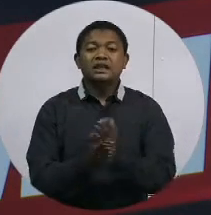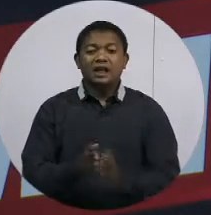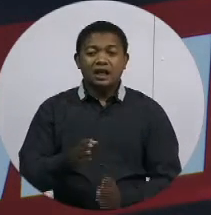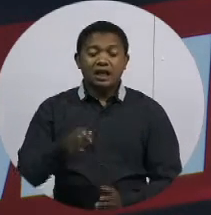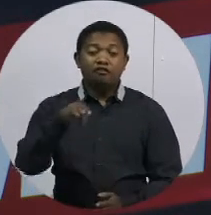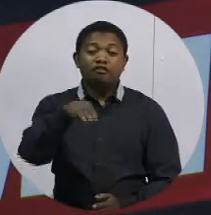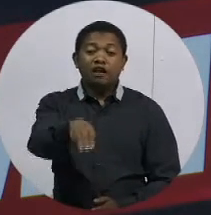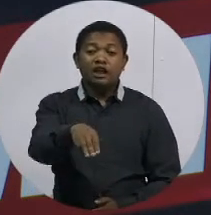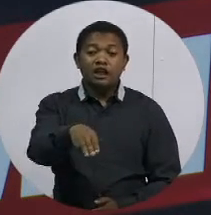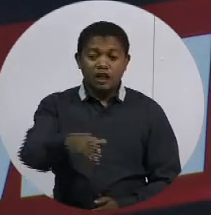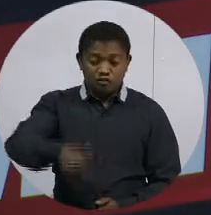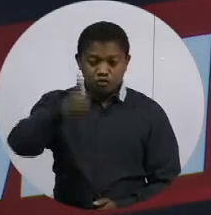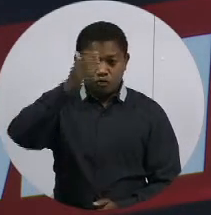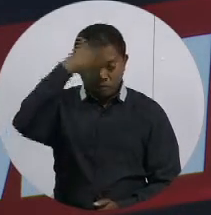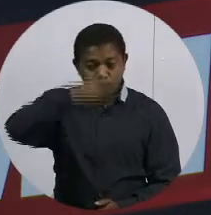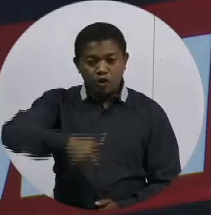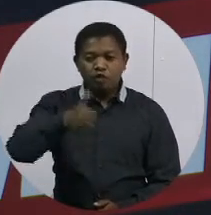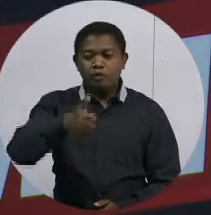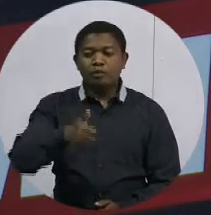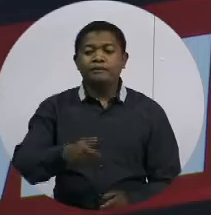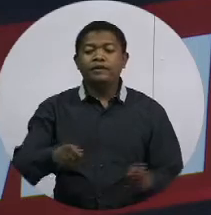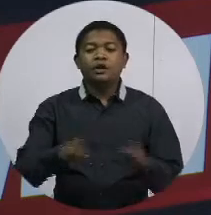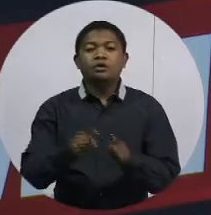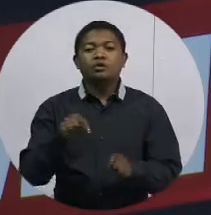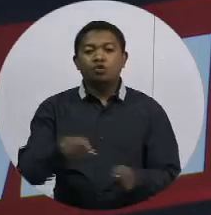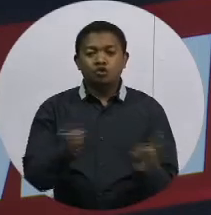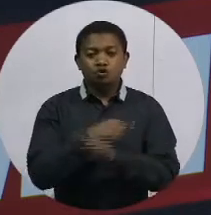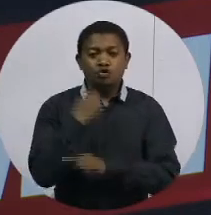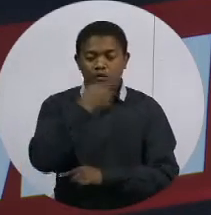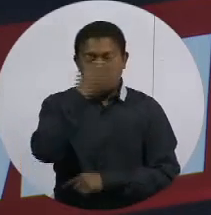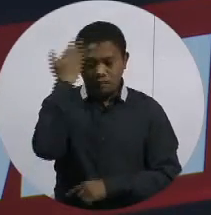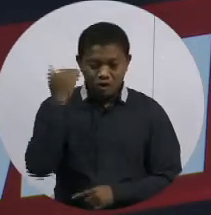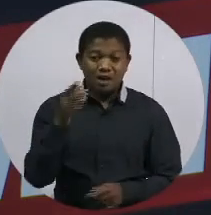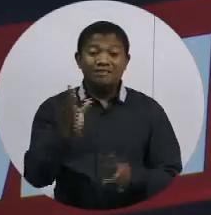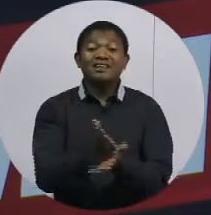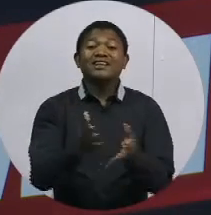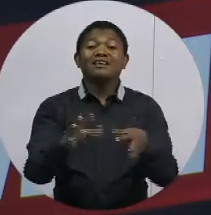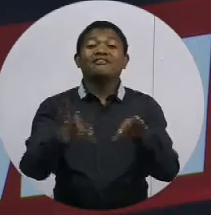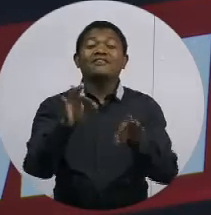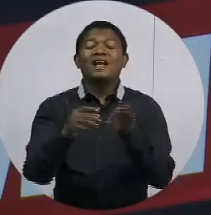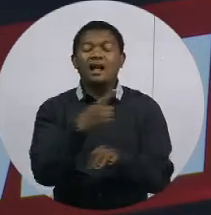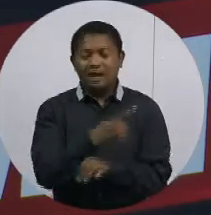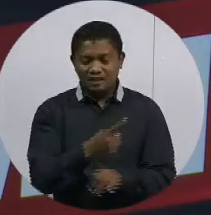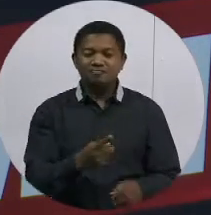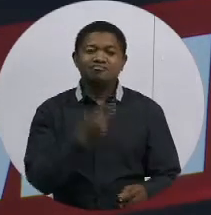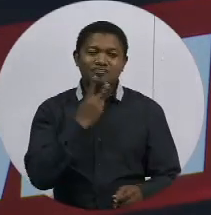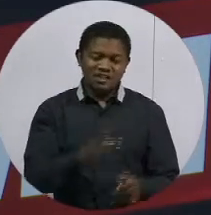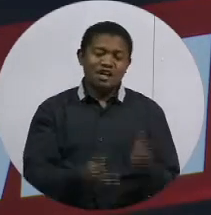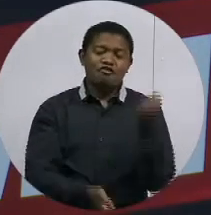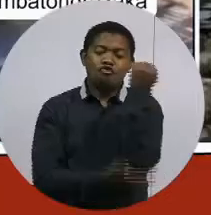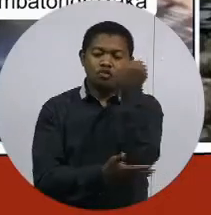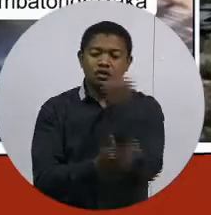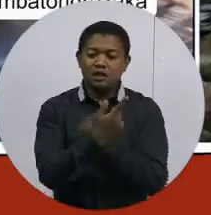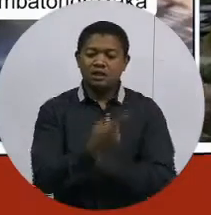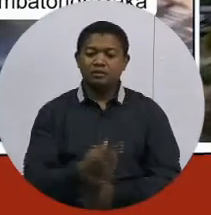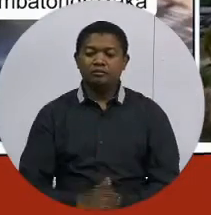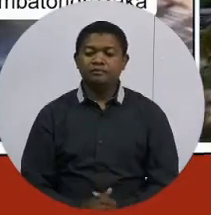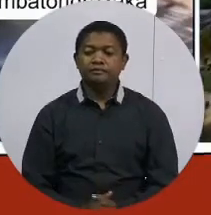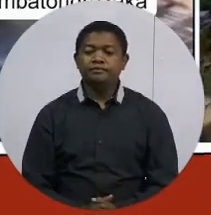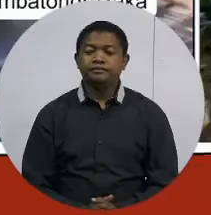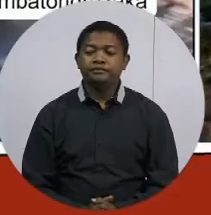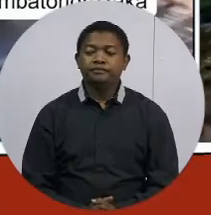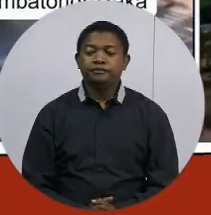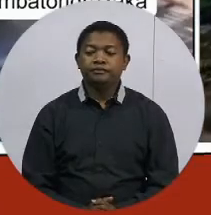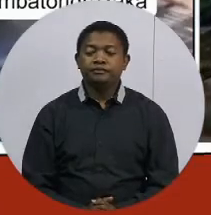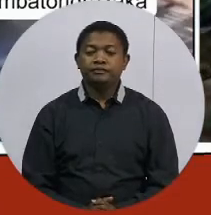hoy ny solombavam-bahoaka ny Madagasikara voafidy tany an-toerana raha nandeha nitsidika izany tany fotiny TVM ambatondrazaka. Na eo aza